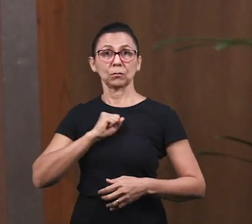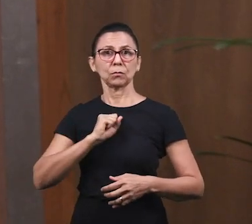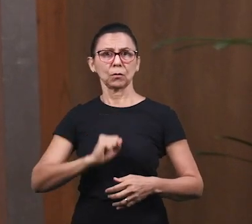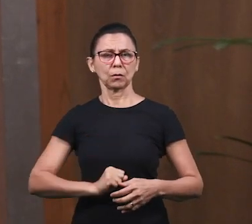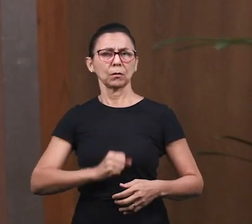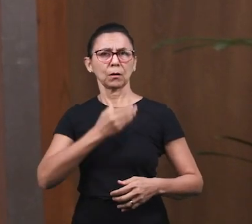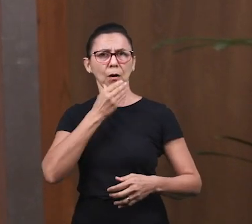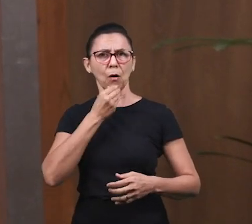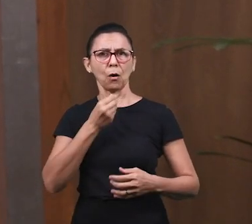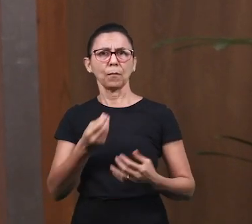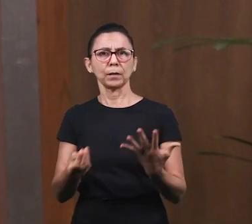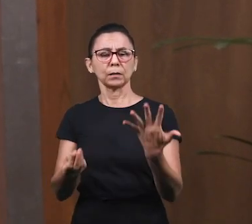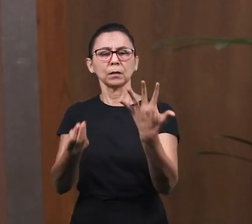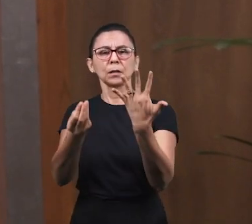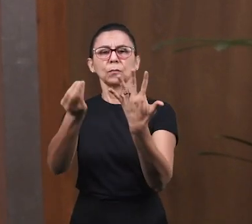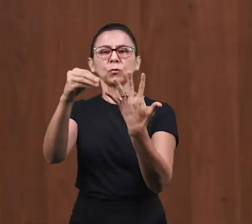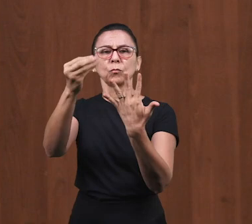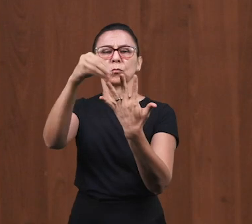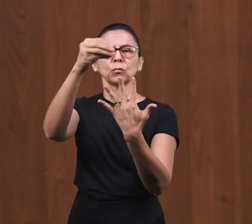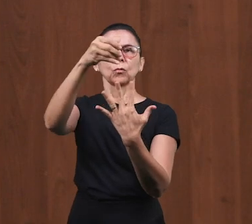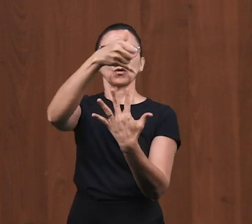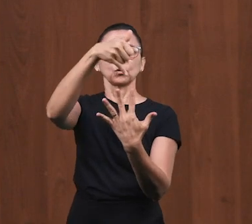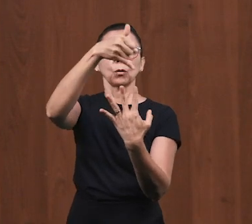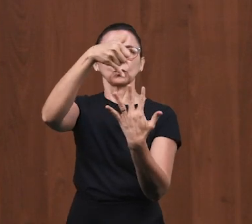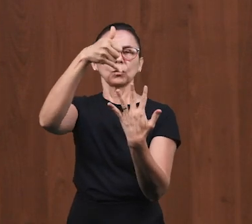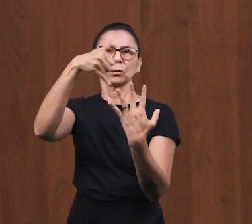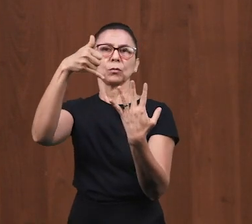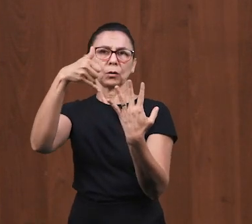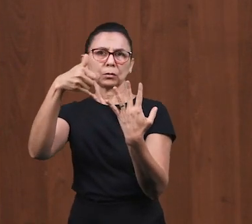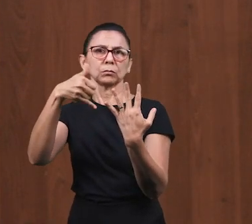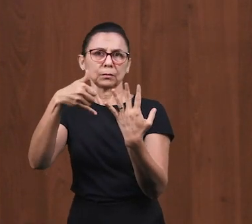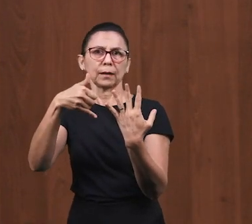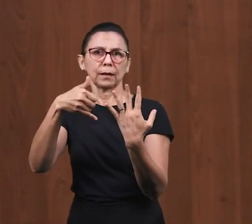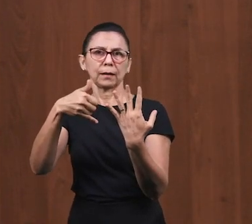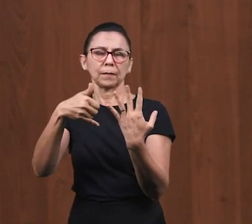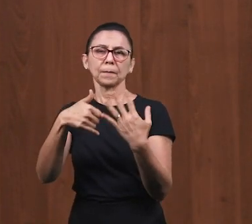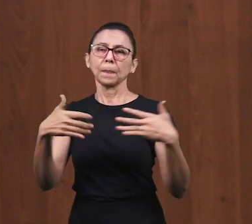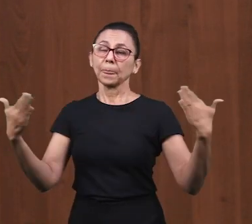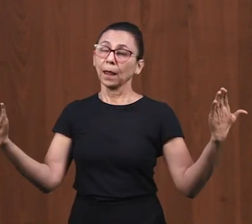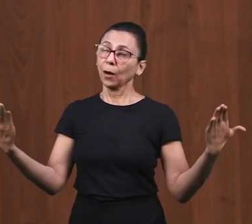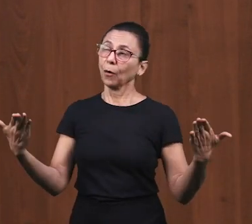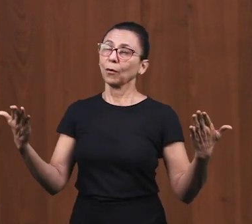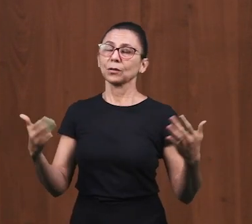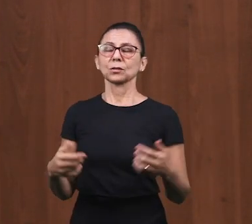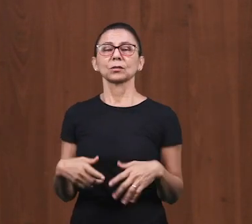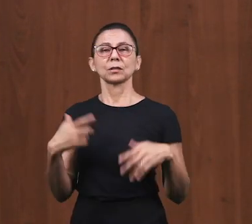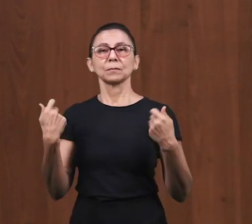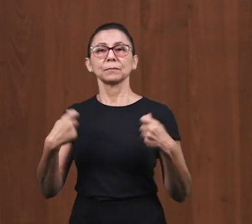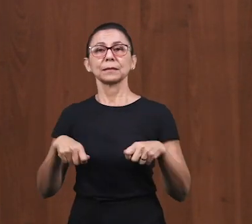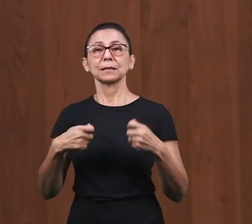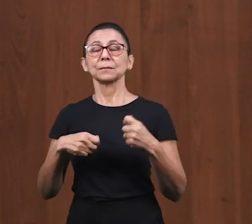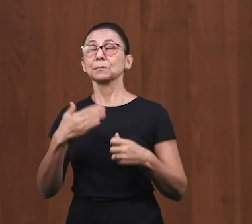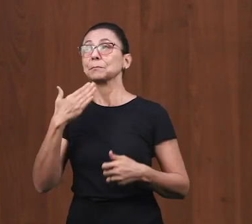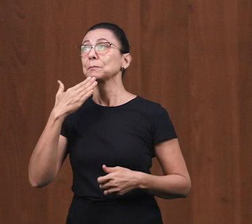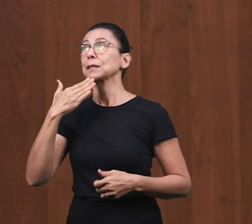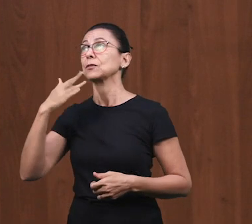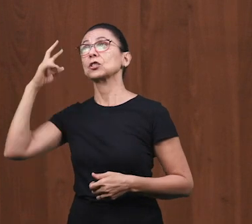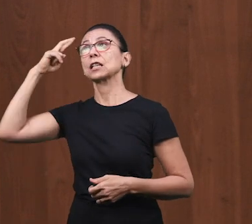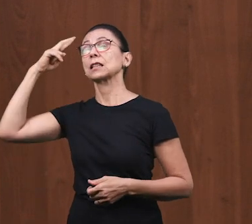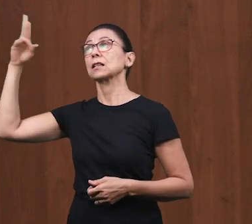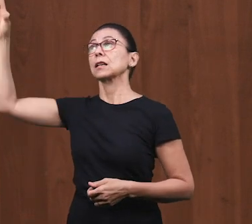Saint-Esprit. Nous devons demander toujours à Dieu la présence du Saint-Esprit sur nous.